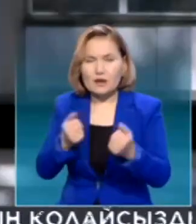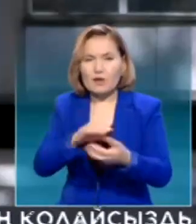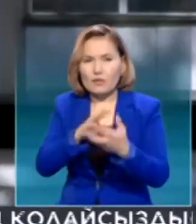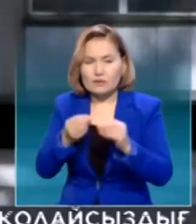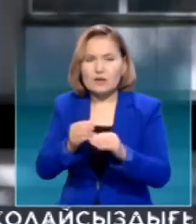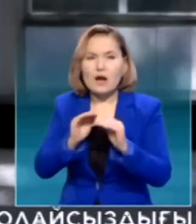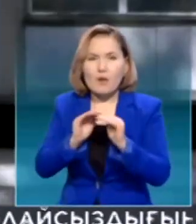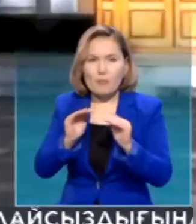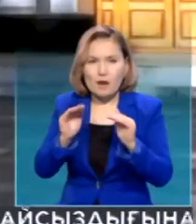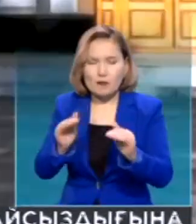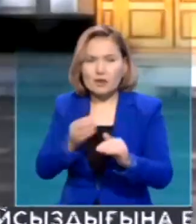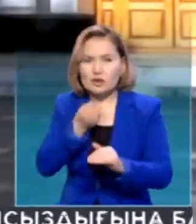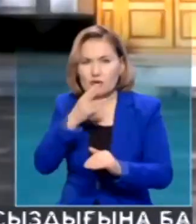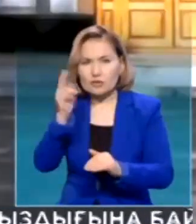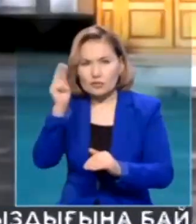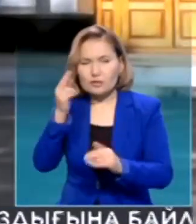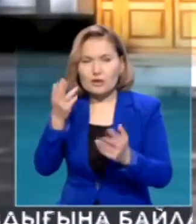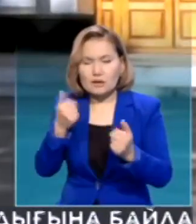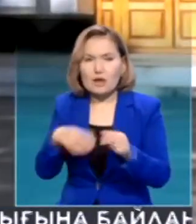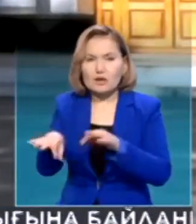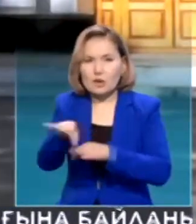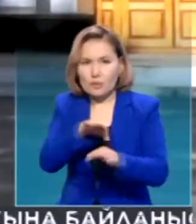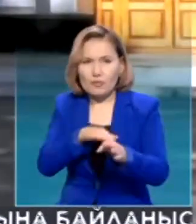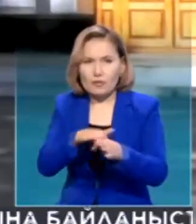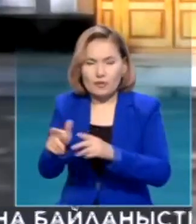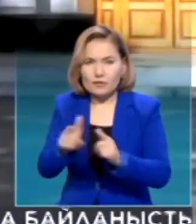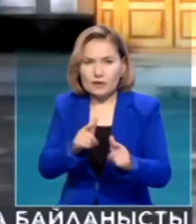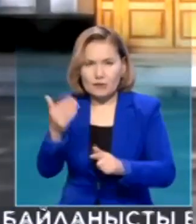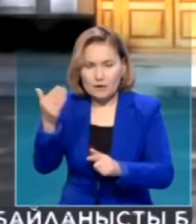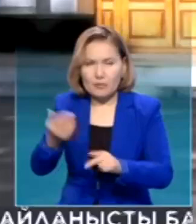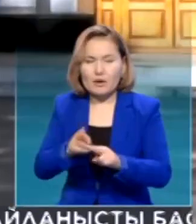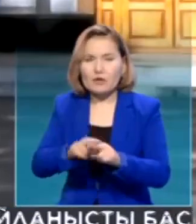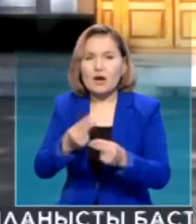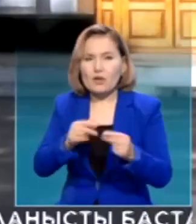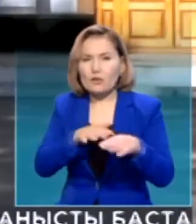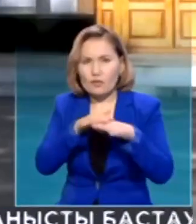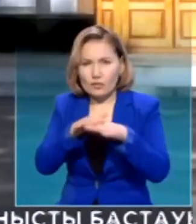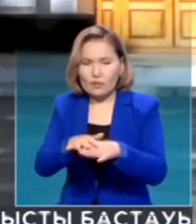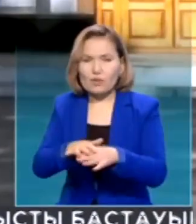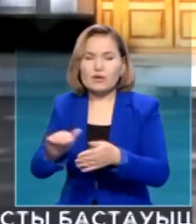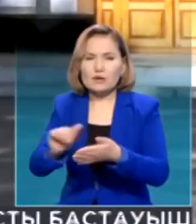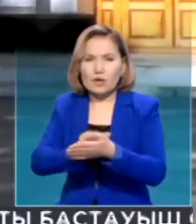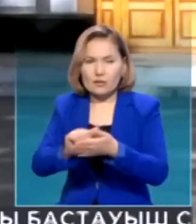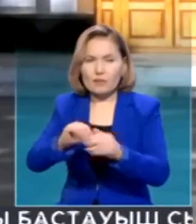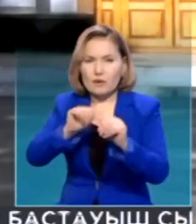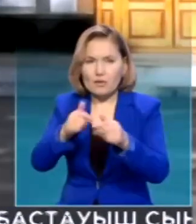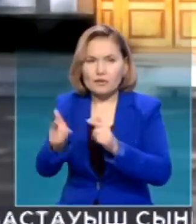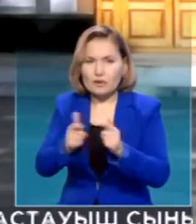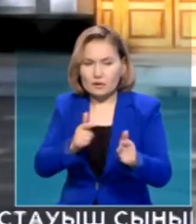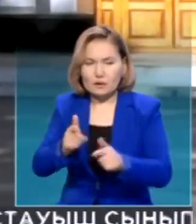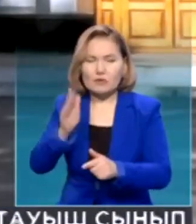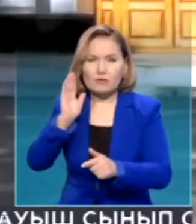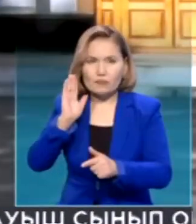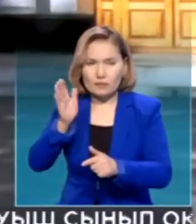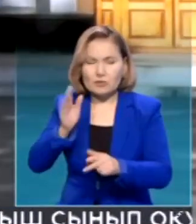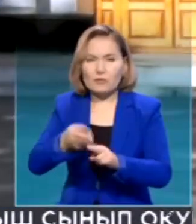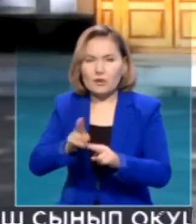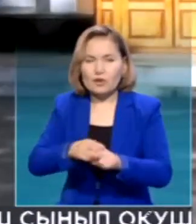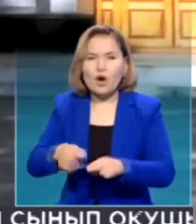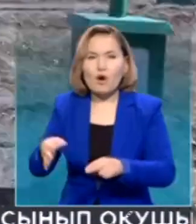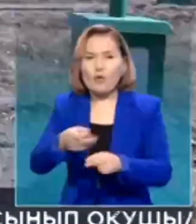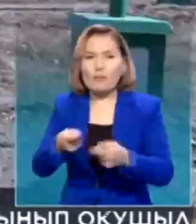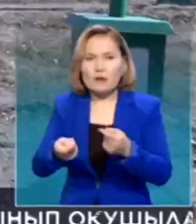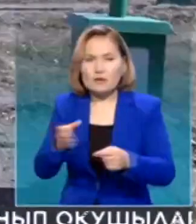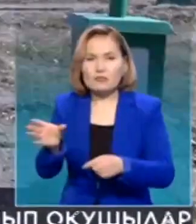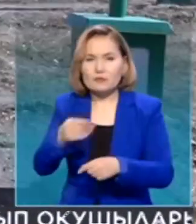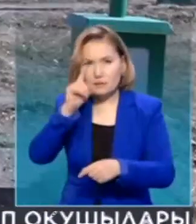жақсы көрсеткіш аудан бойынша. Міне проектісі бәрі дайын, мәлімдеме жасадық, заявкасын бердік. Облыс басшылығы ол жағдайды